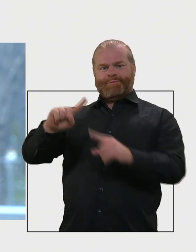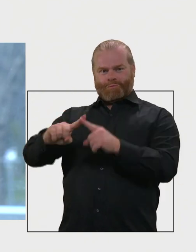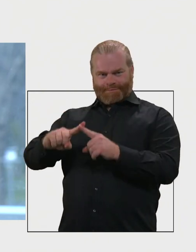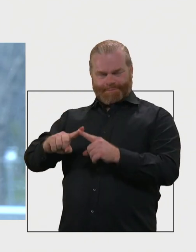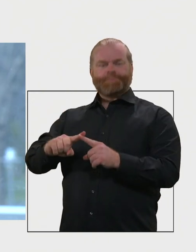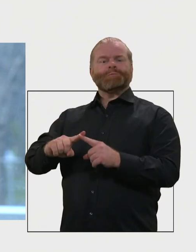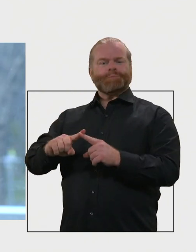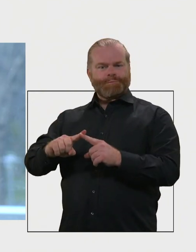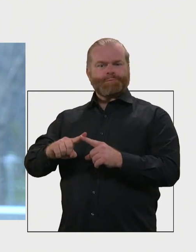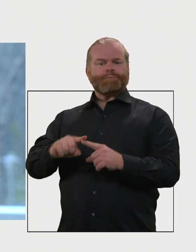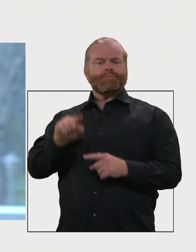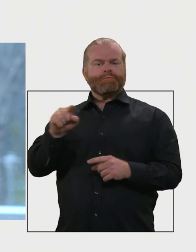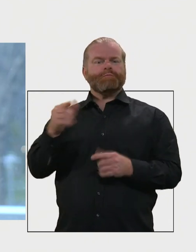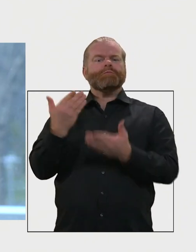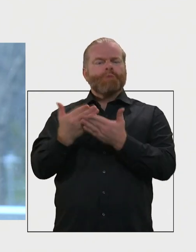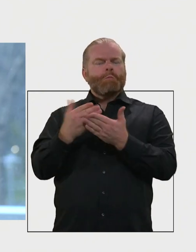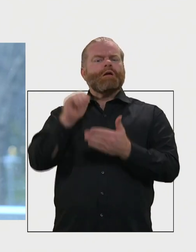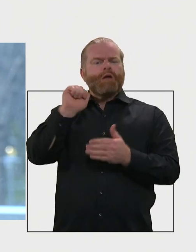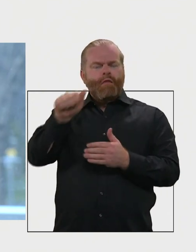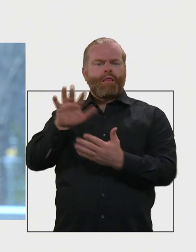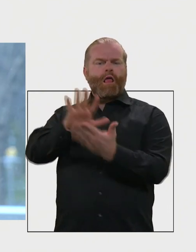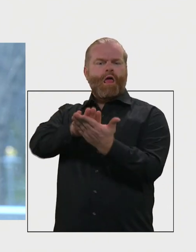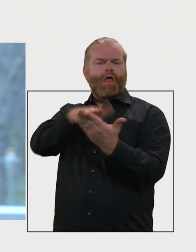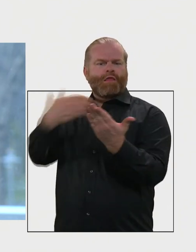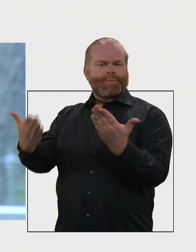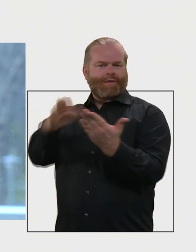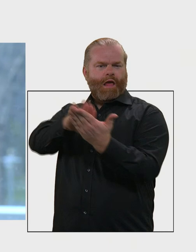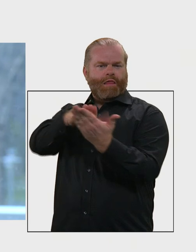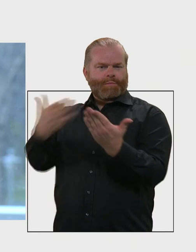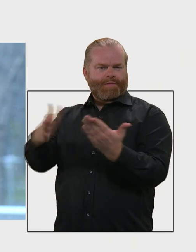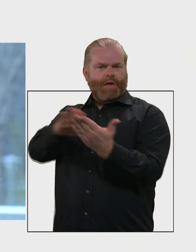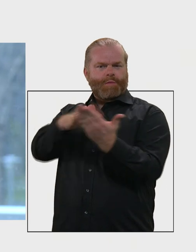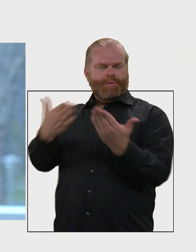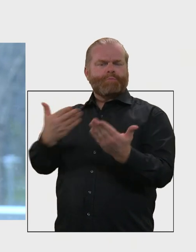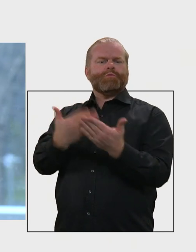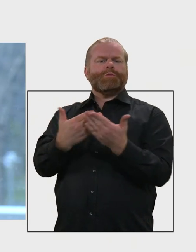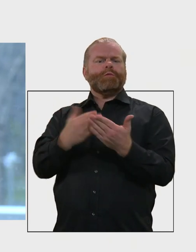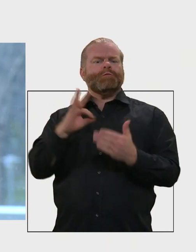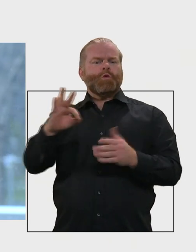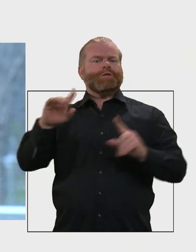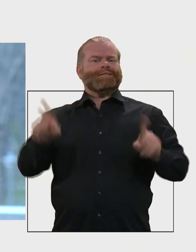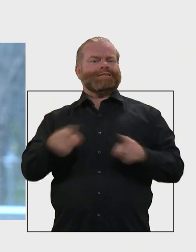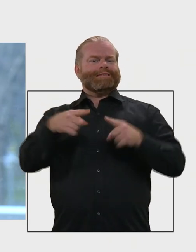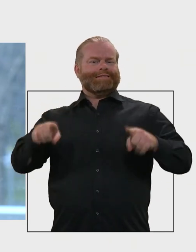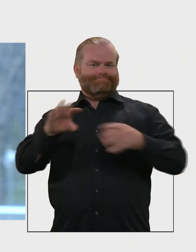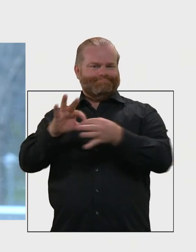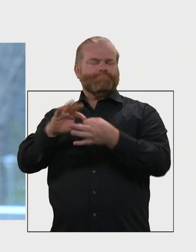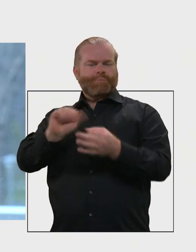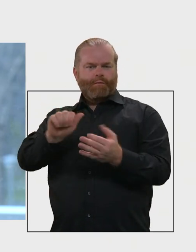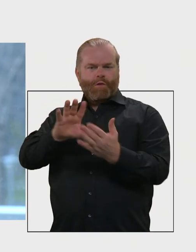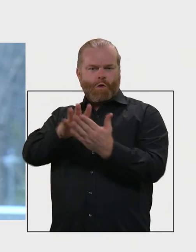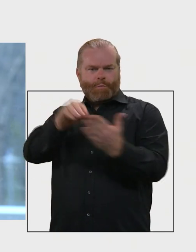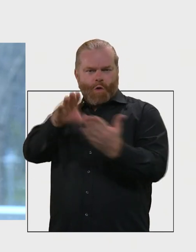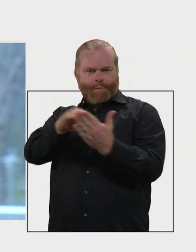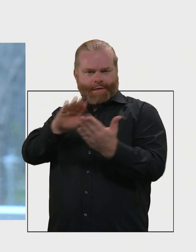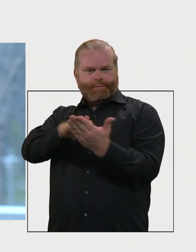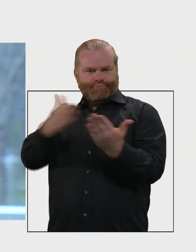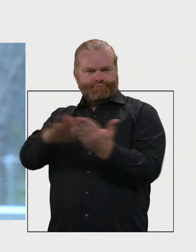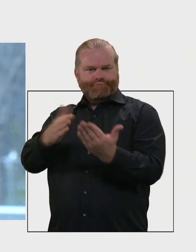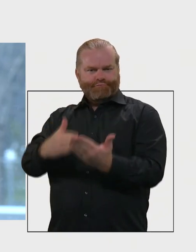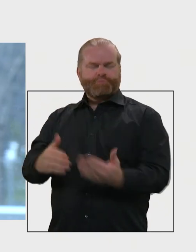Stück auch sehr. Dann mag ich natürlich das wohltemperierte Klavier. Genau, und es hat sich sehr angeboten für Theremin. Es ist auch